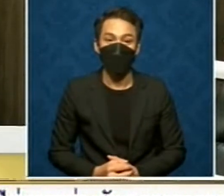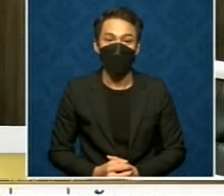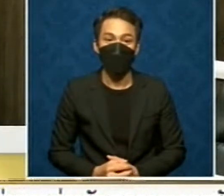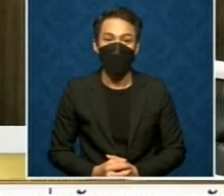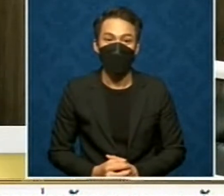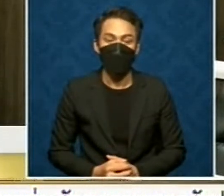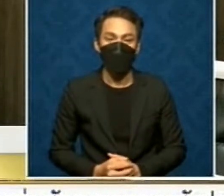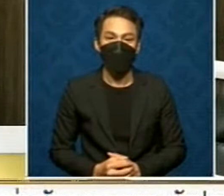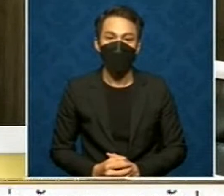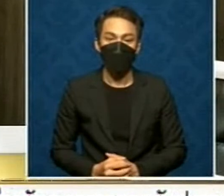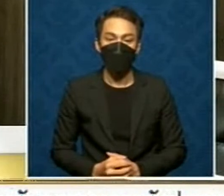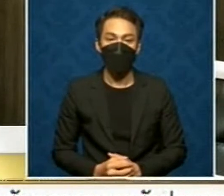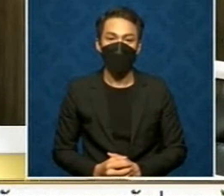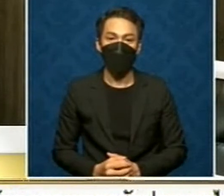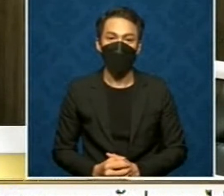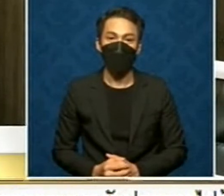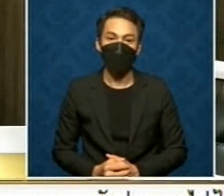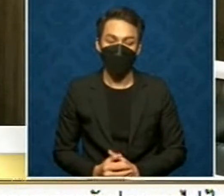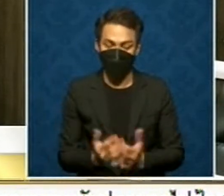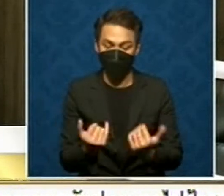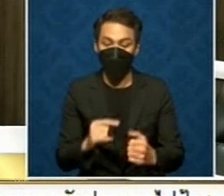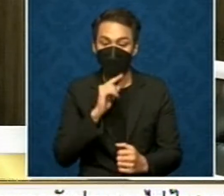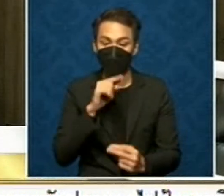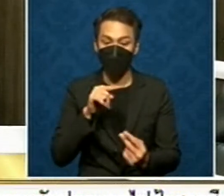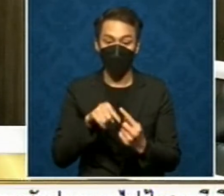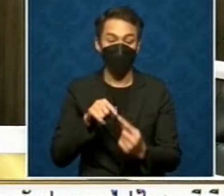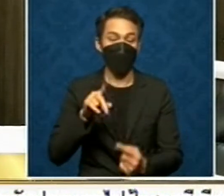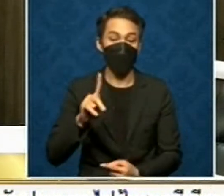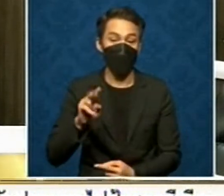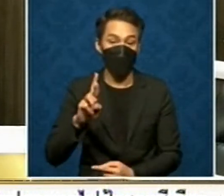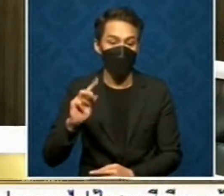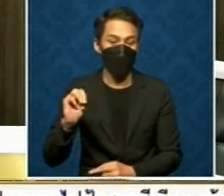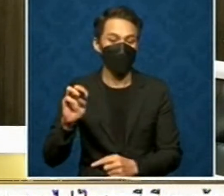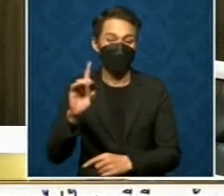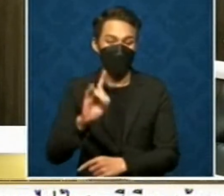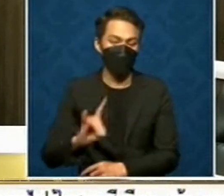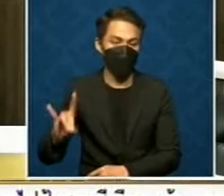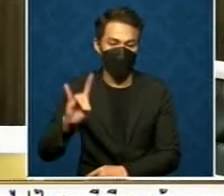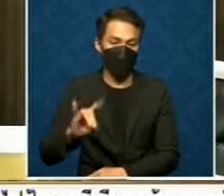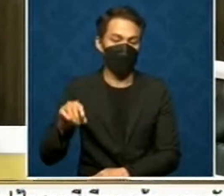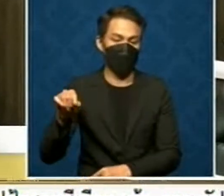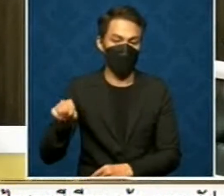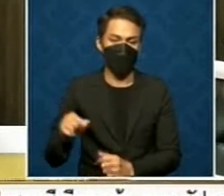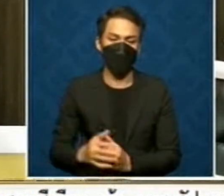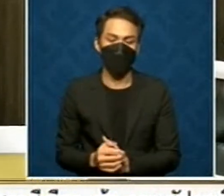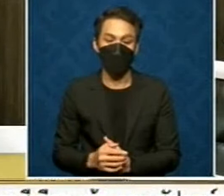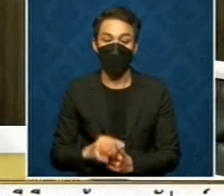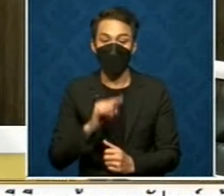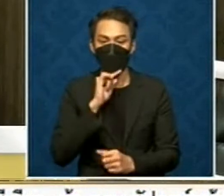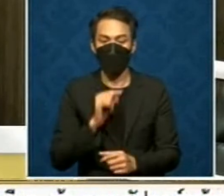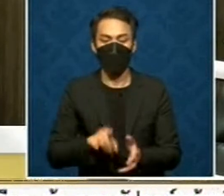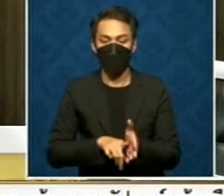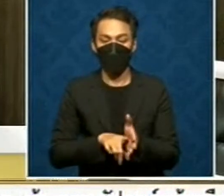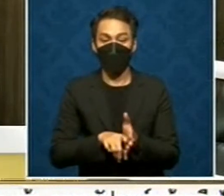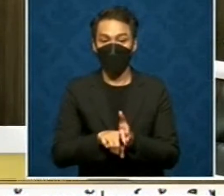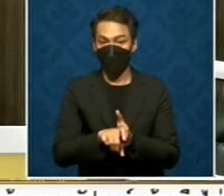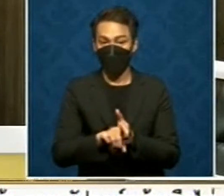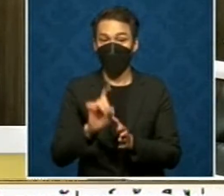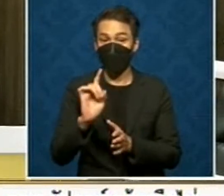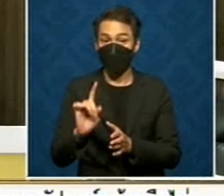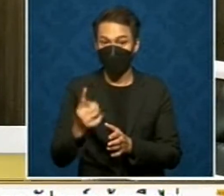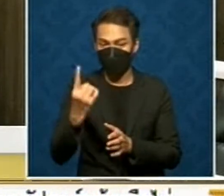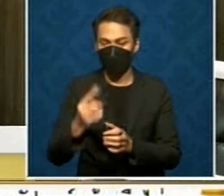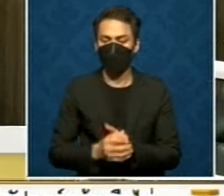ต่อมาถ้าระบบในกรมพริสัตวเป็นแบบนี้การระบาทของโรคอุบัใหม่จะเกิดขึ้น